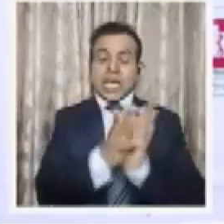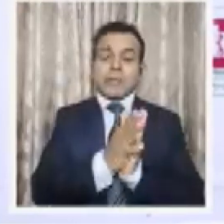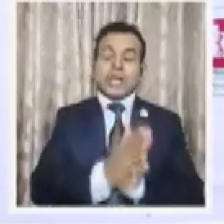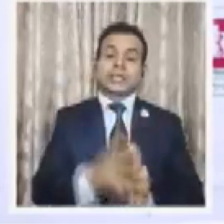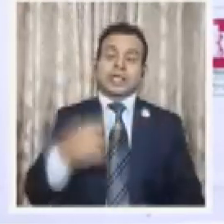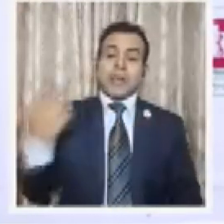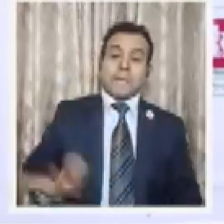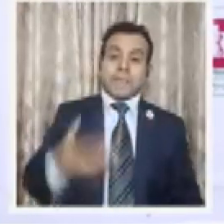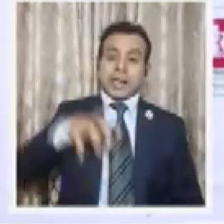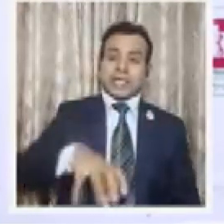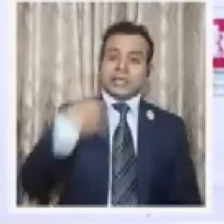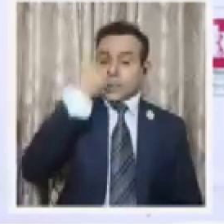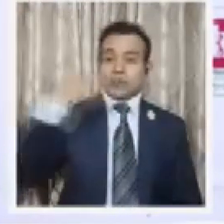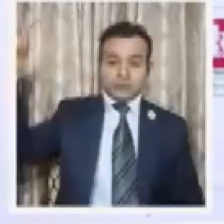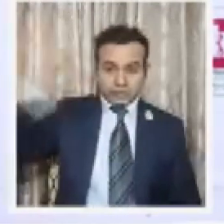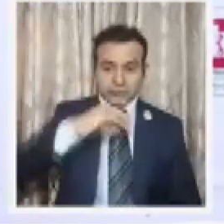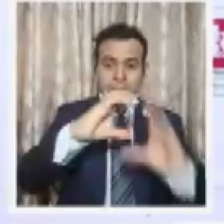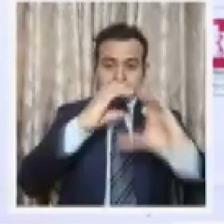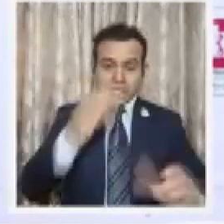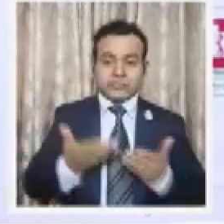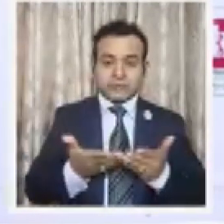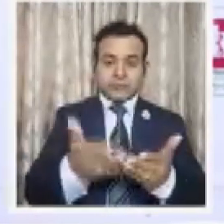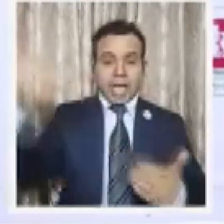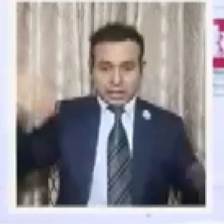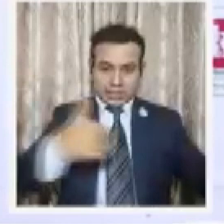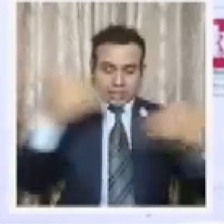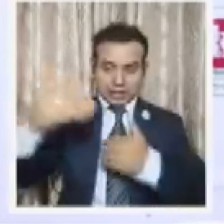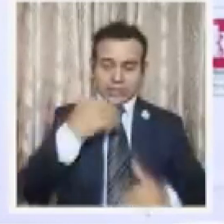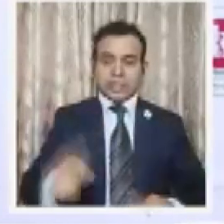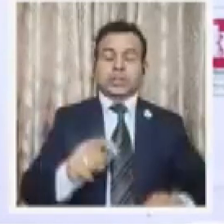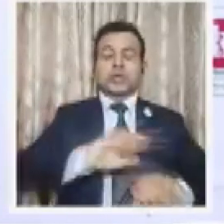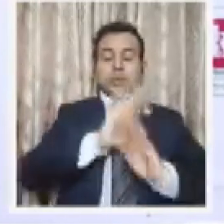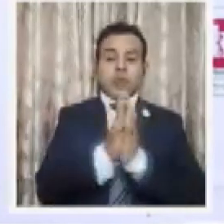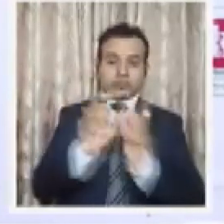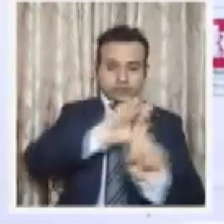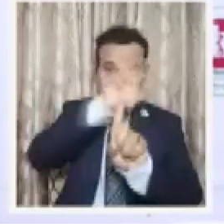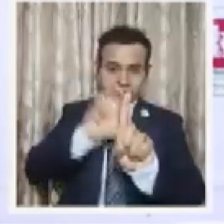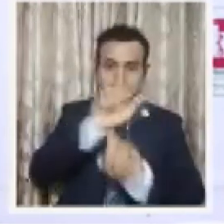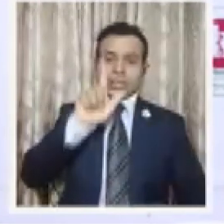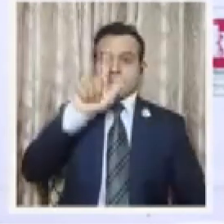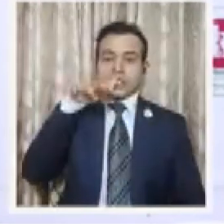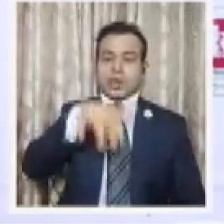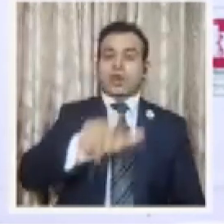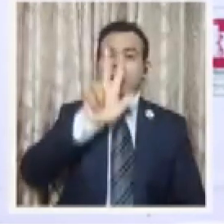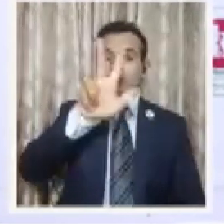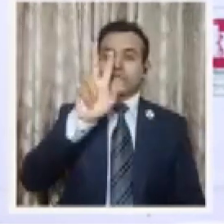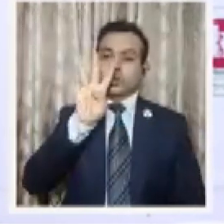পর্যন্ত স্ক্রিনিং হয়েছে এই তিনটি আন্তর্জাতিক বিমানবন্দর, সকল স্থল বন্দর, দুটি সমুদ্র বন্দর এবং ক্যান্টনমেন্ট রেল স্টেশন সহ